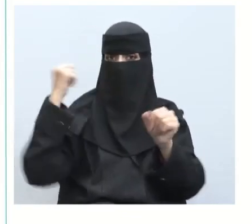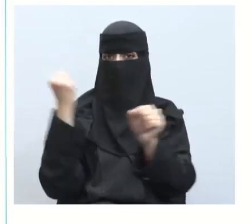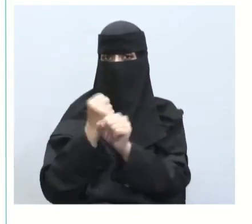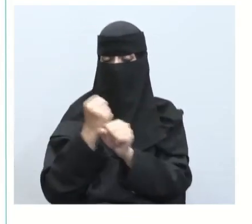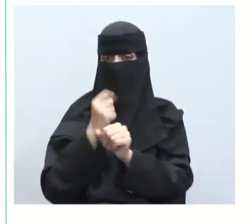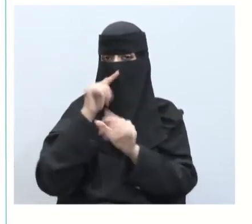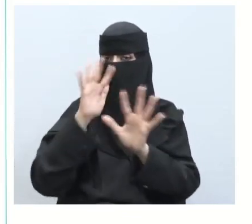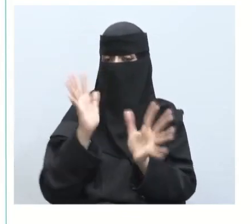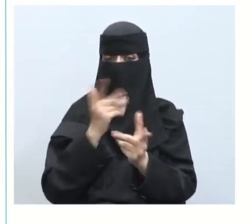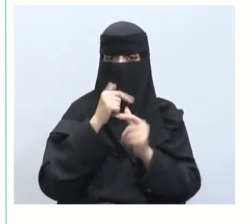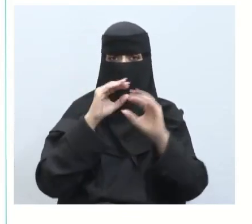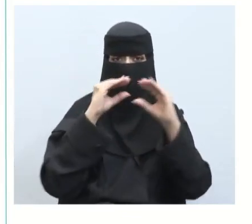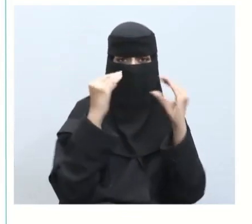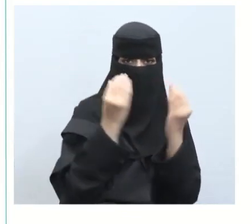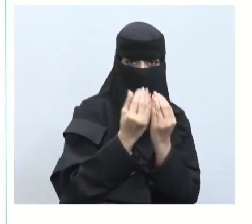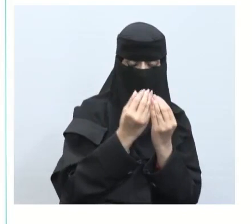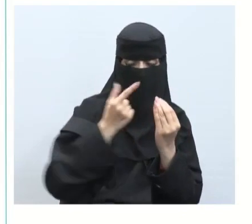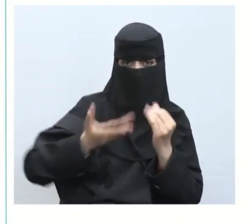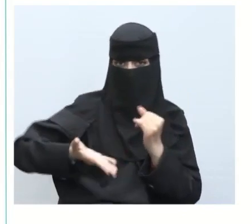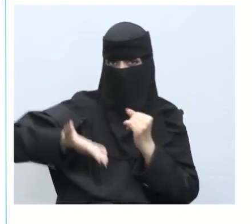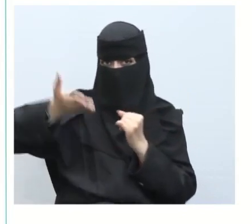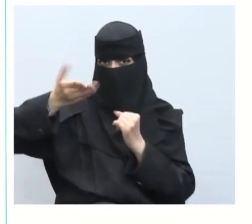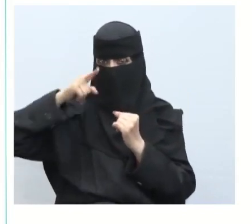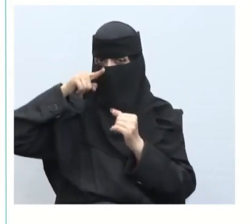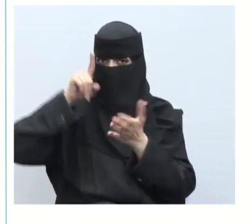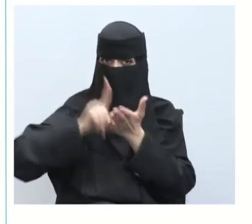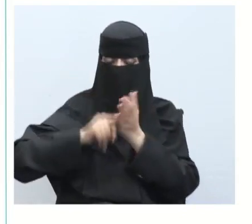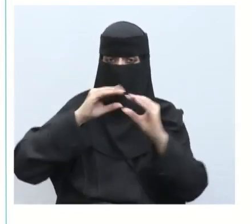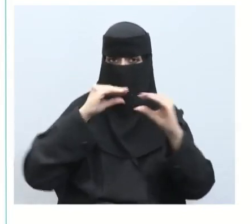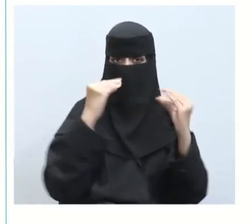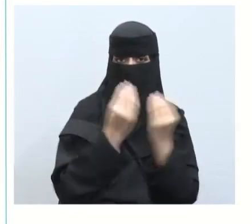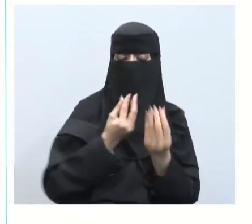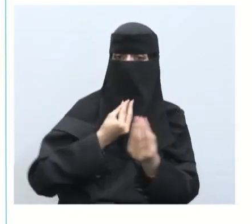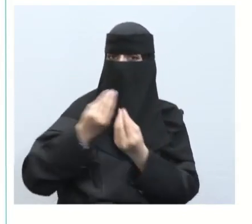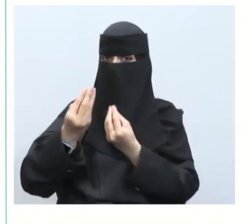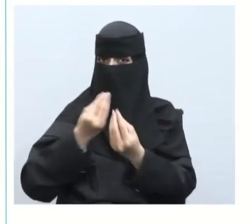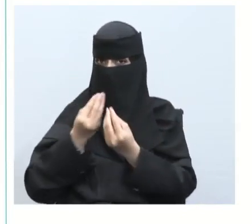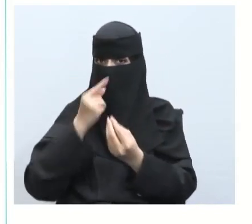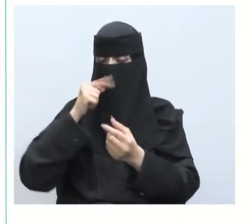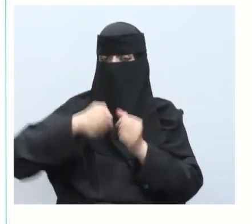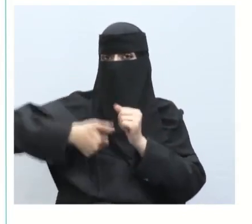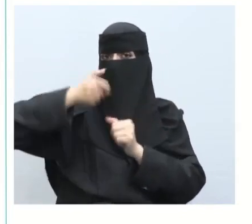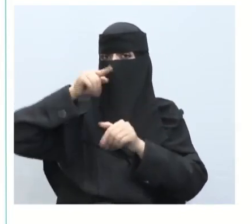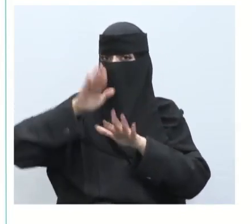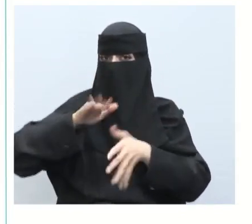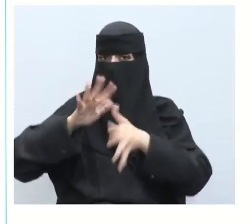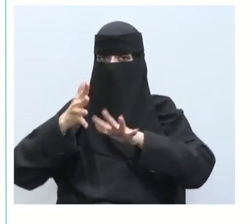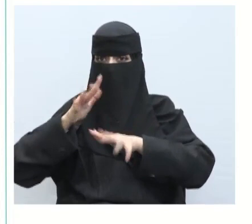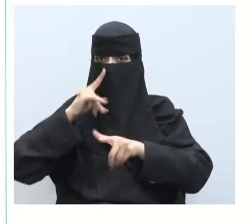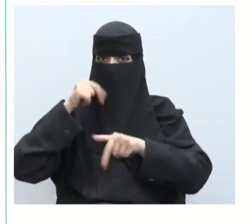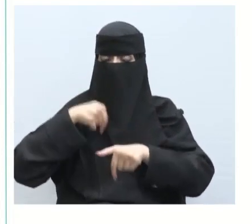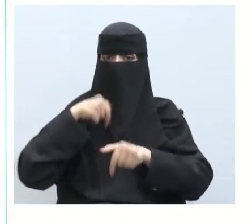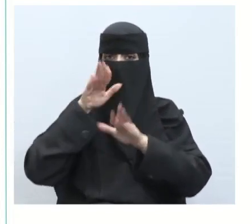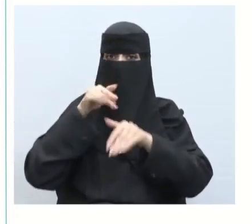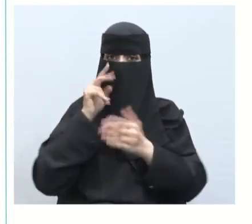بمعنى اي اداره تنشد ان تكون اداره فعاله من الافضل او حسب الارشادات التي